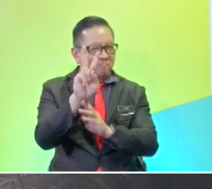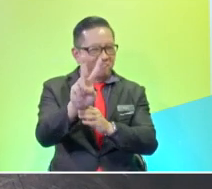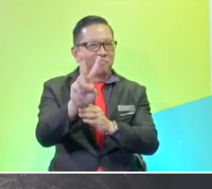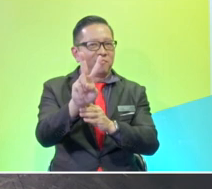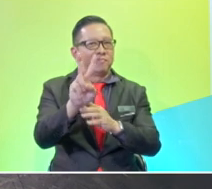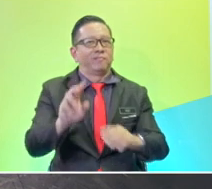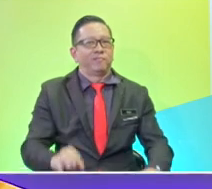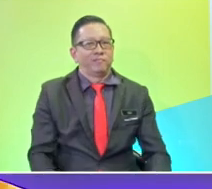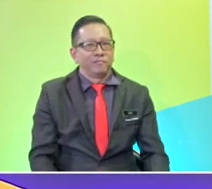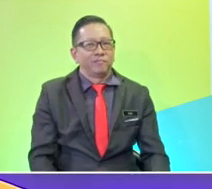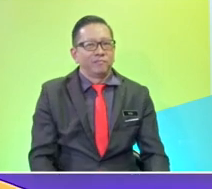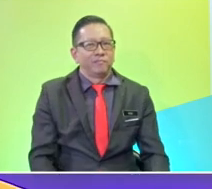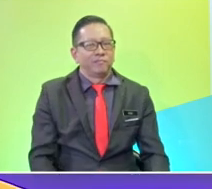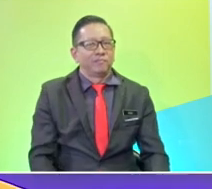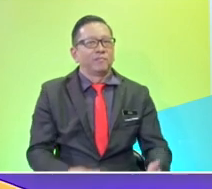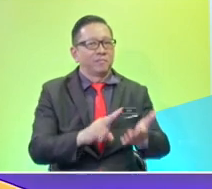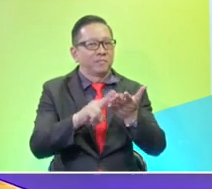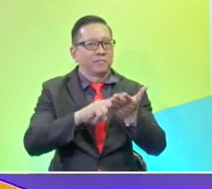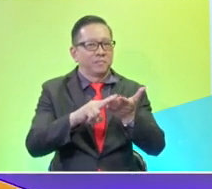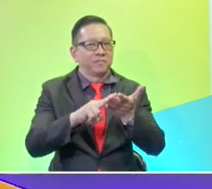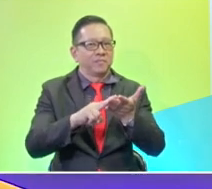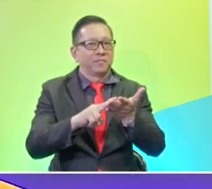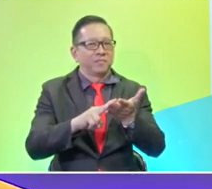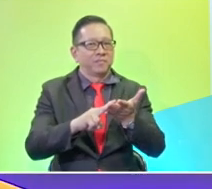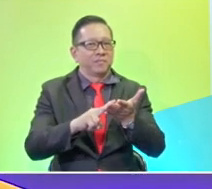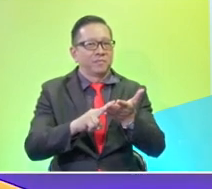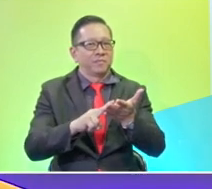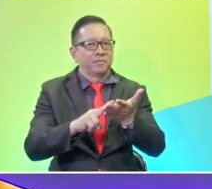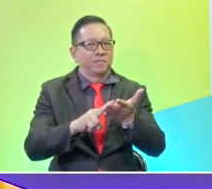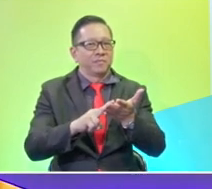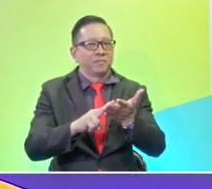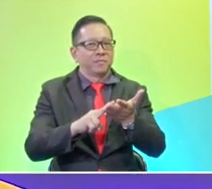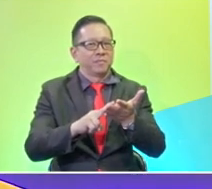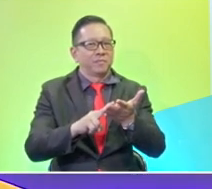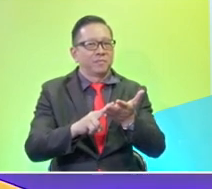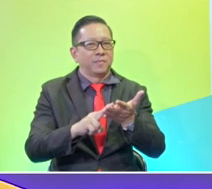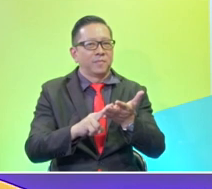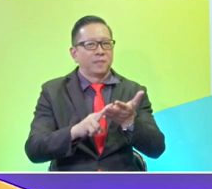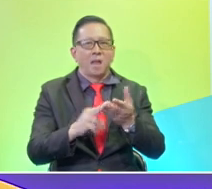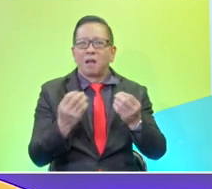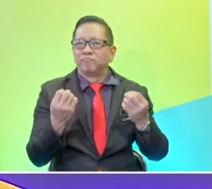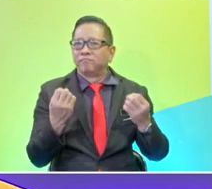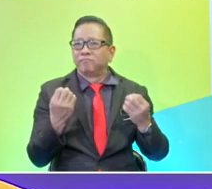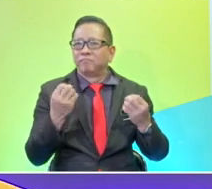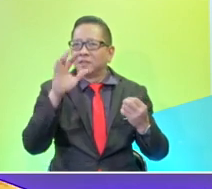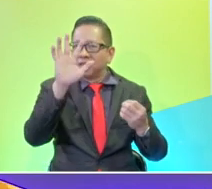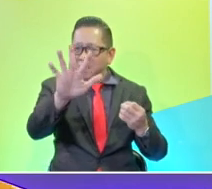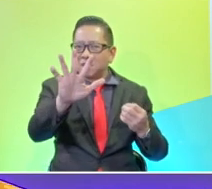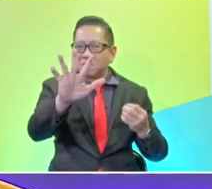seterusnya oke oke gua bacakan ya boleh gua bacakan ya oke turun sebanyak 5